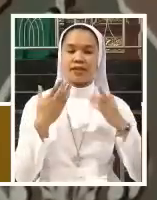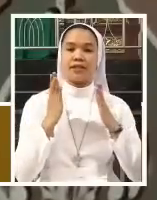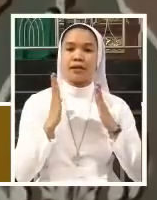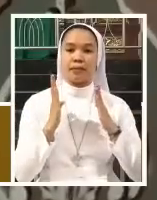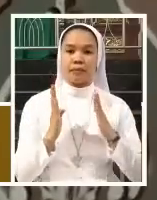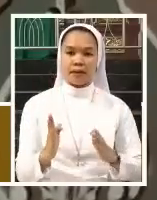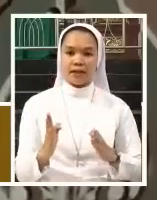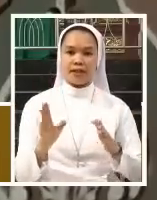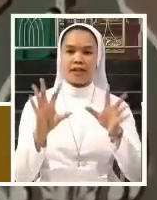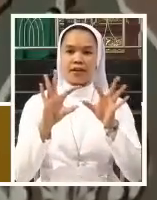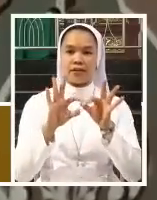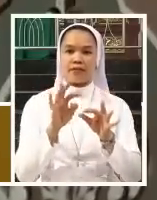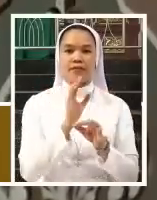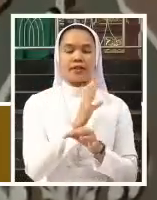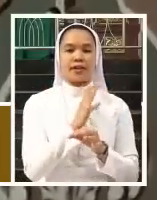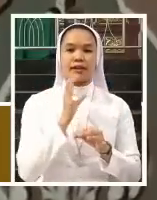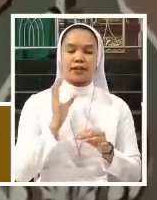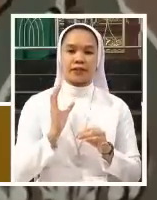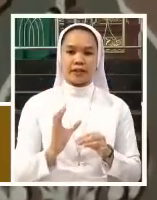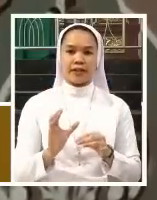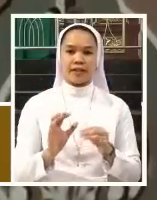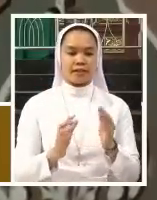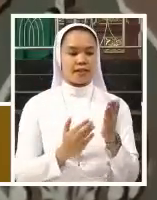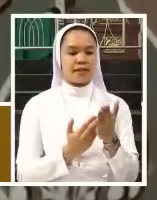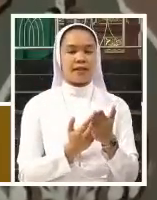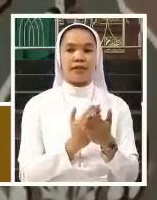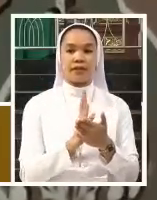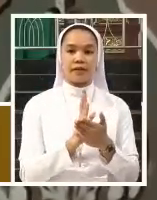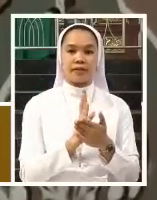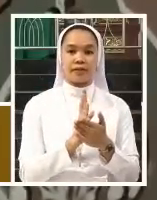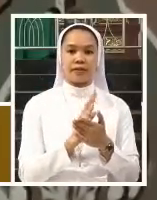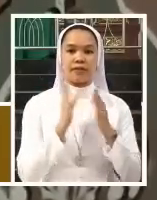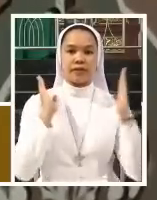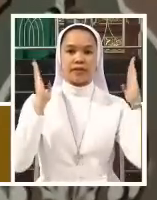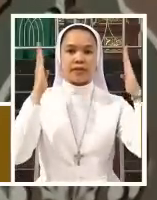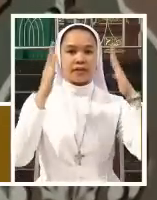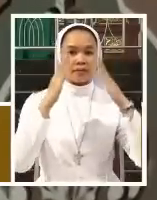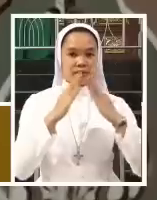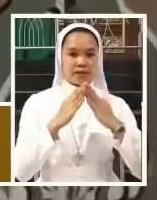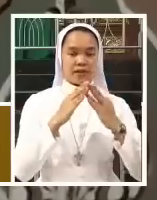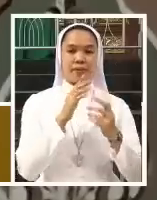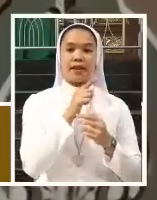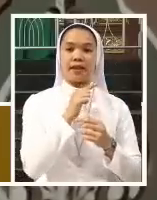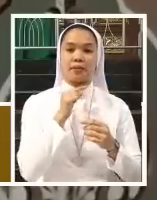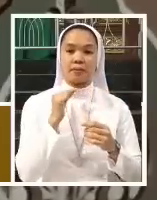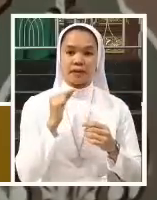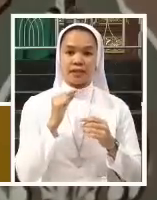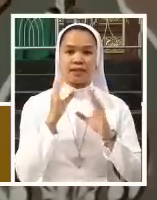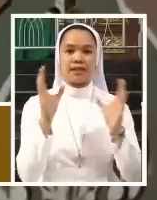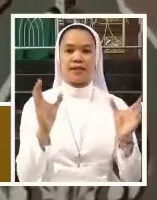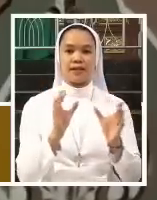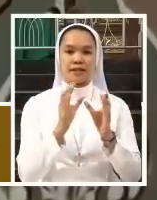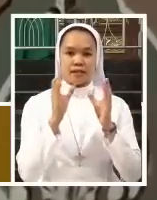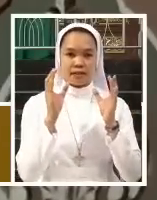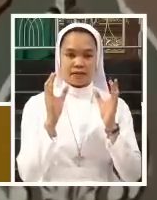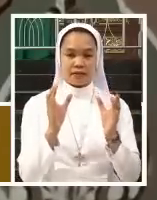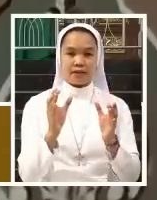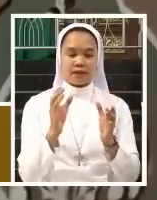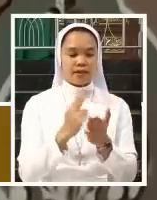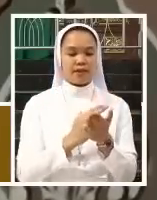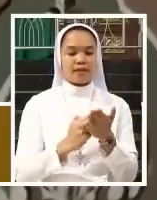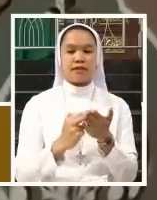Kristo. Kaya paagi sa obispo asin mga padi sa pagselebrar kang manal na